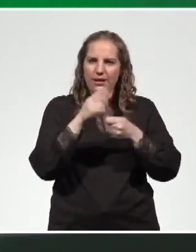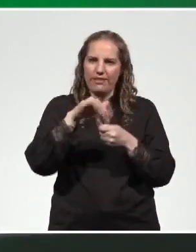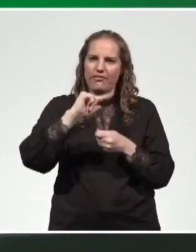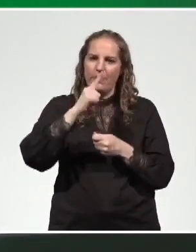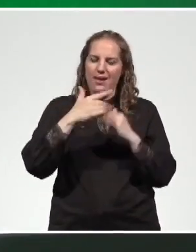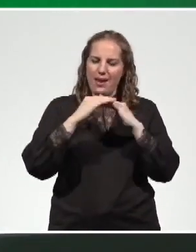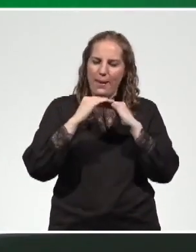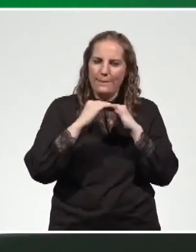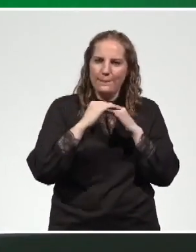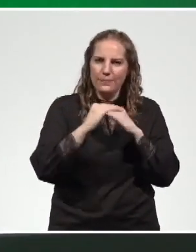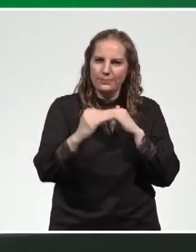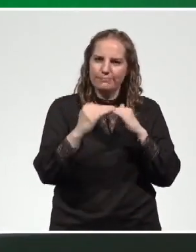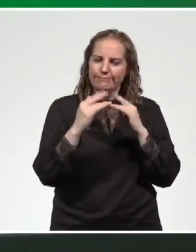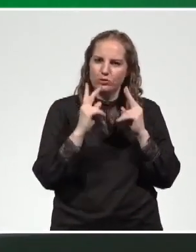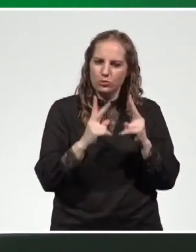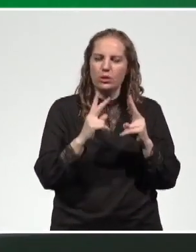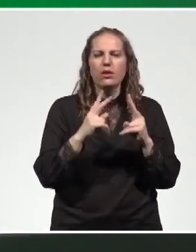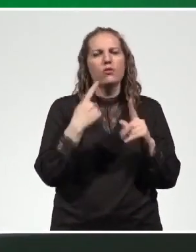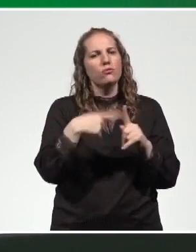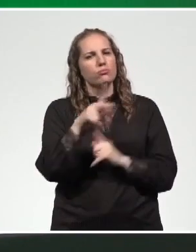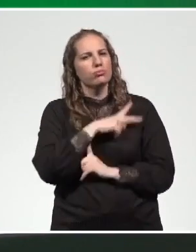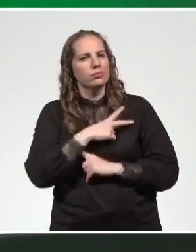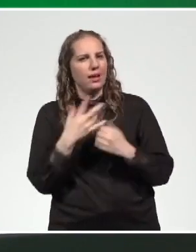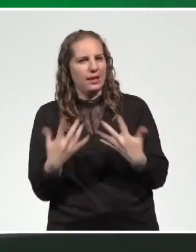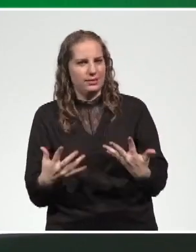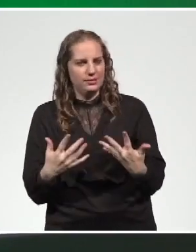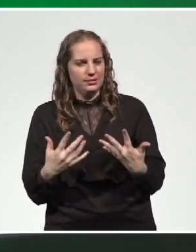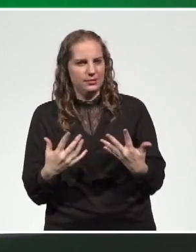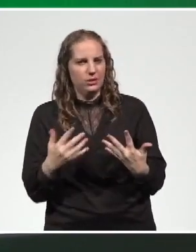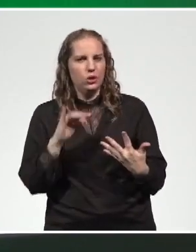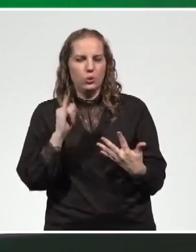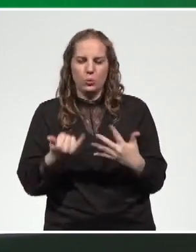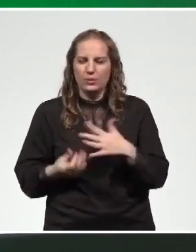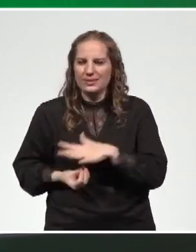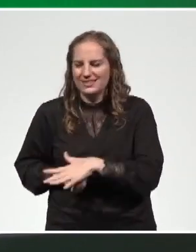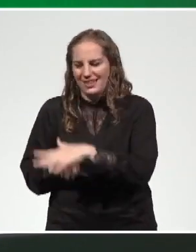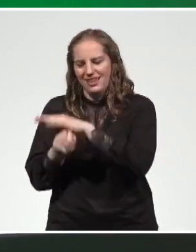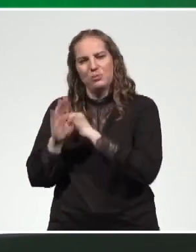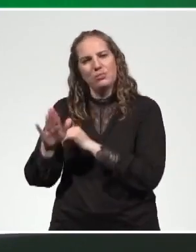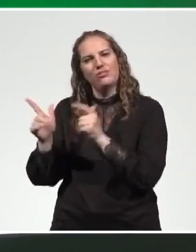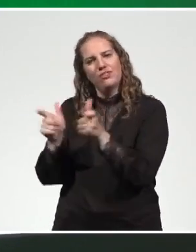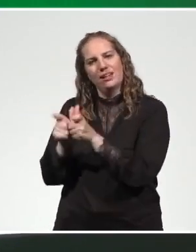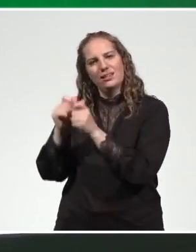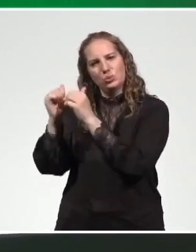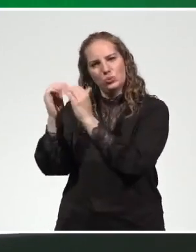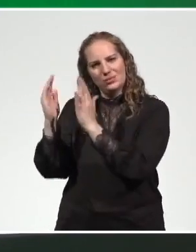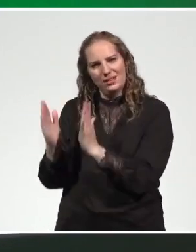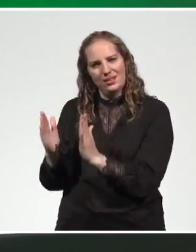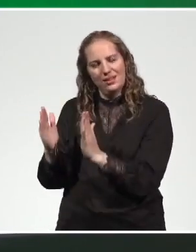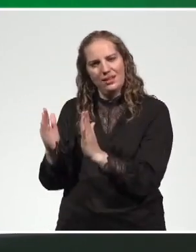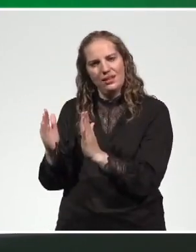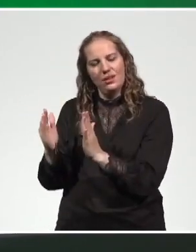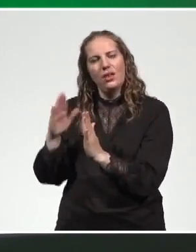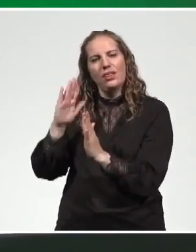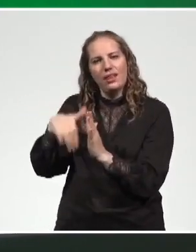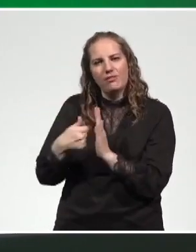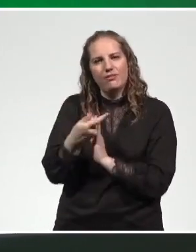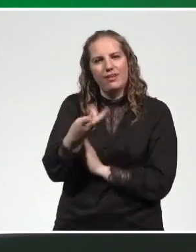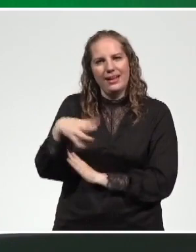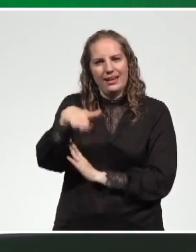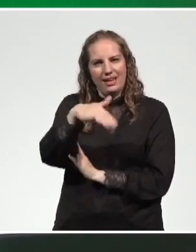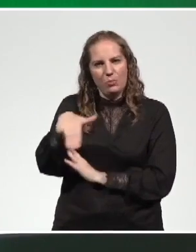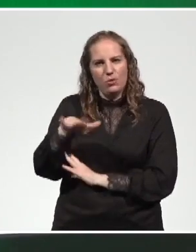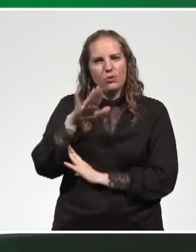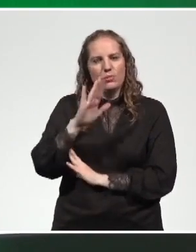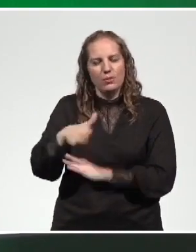koma til og það viljum við gera með því að auka frekar stuðning við félagslegt húsnæði og við þurfum að fjölga íbúðum í